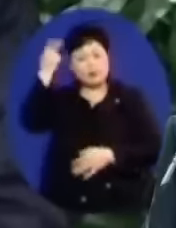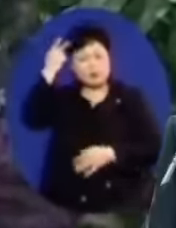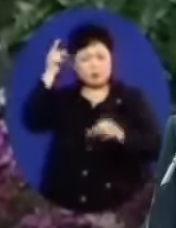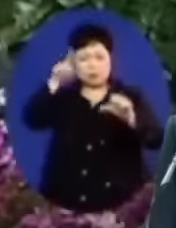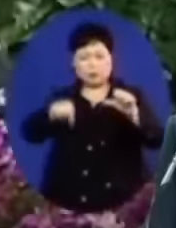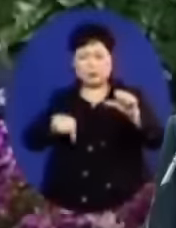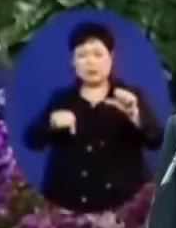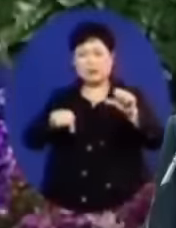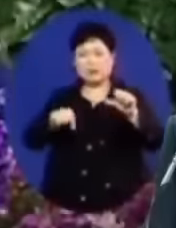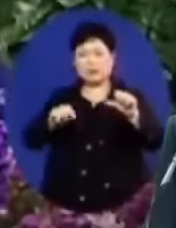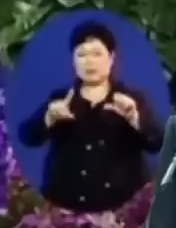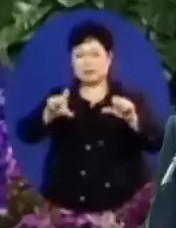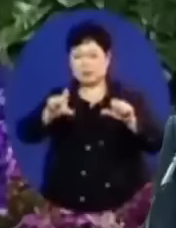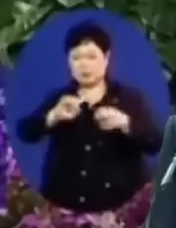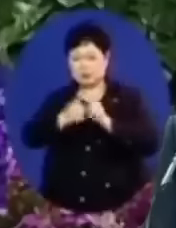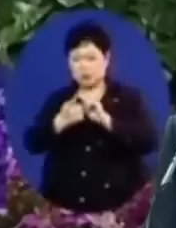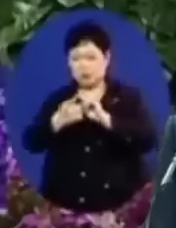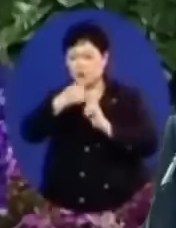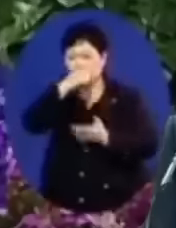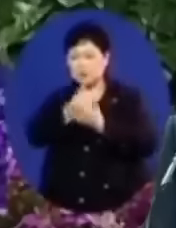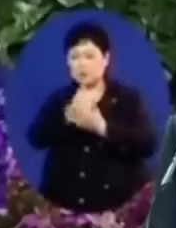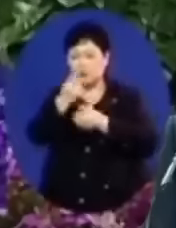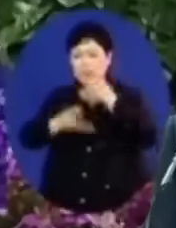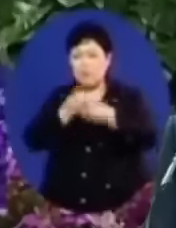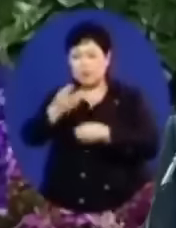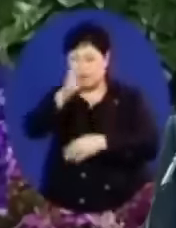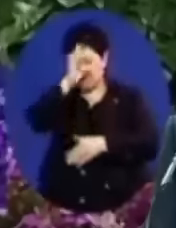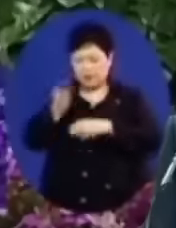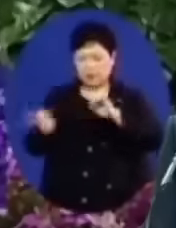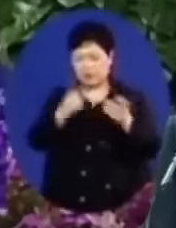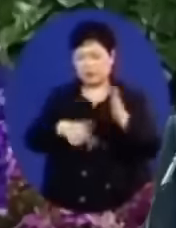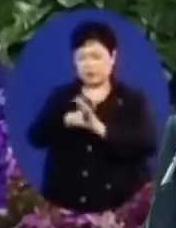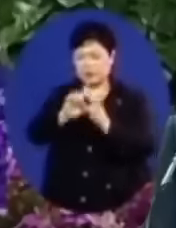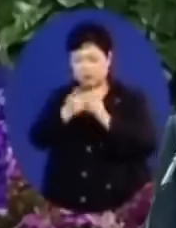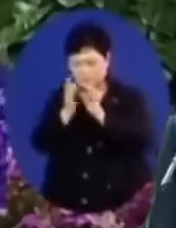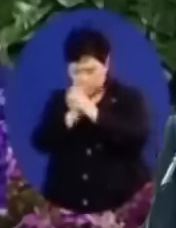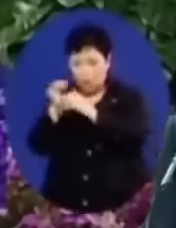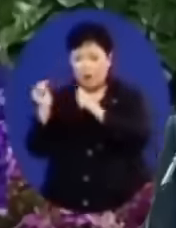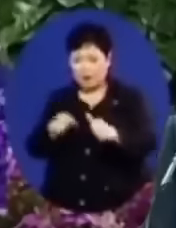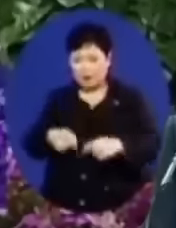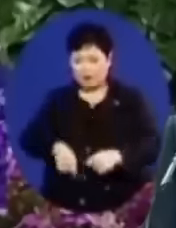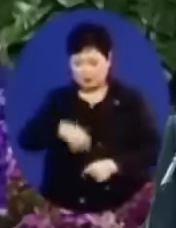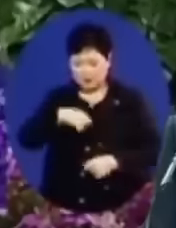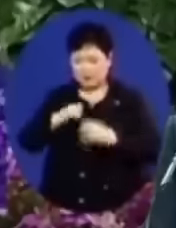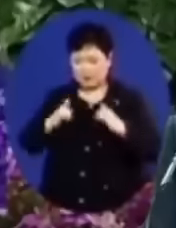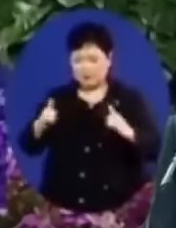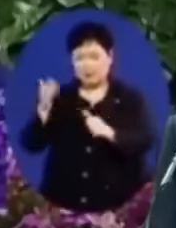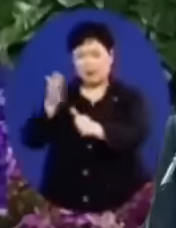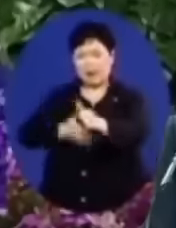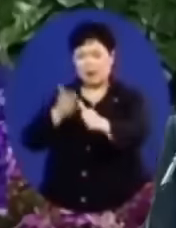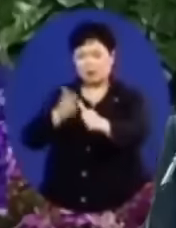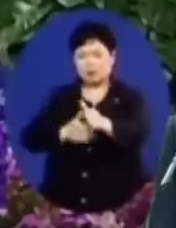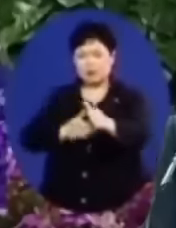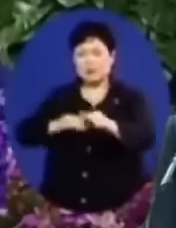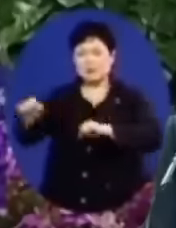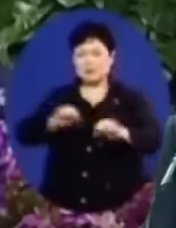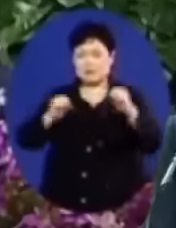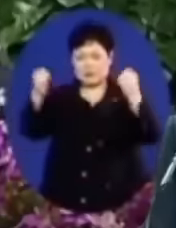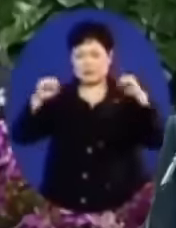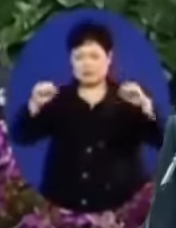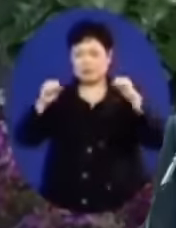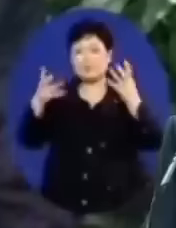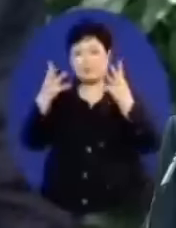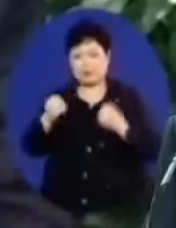너희 죄를 서로 고하며 병이 낫기를 위하여 서로 기도하라. 의인의 간구는 역사하는 힘이 많으니라.